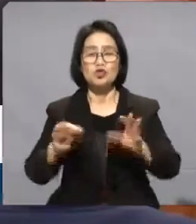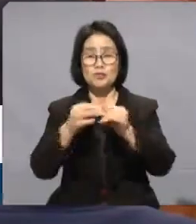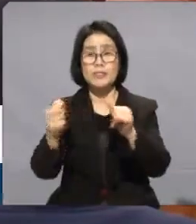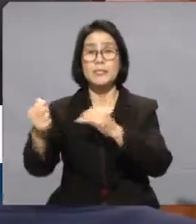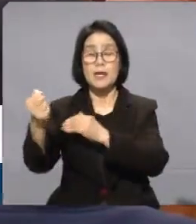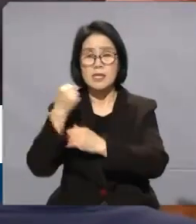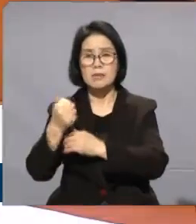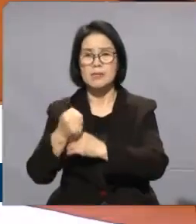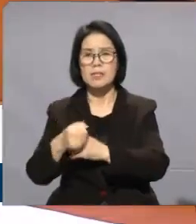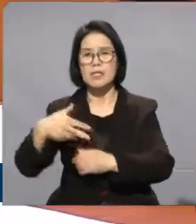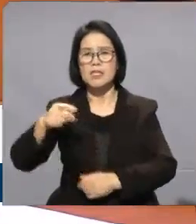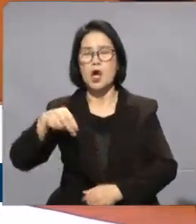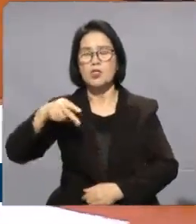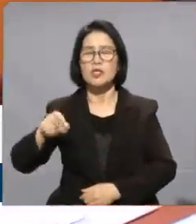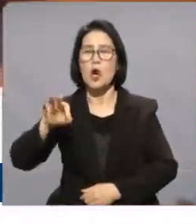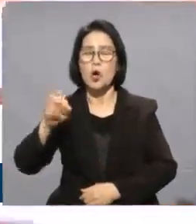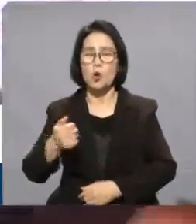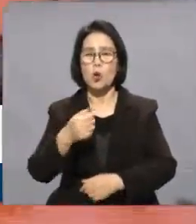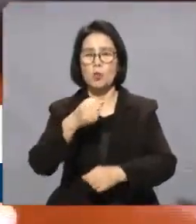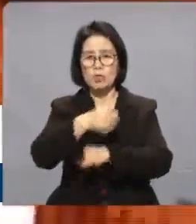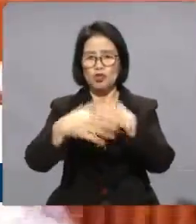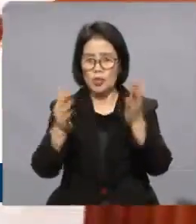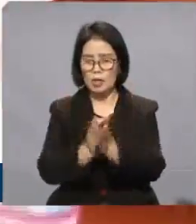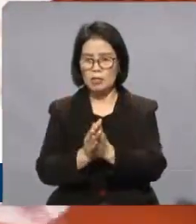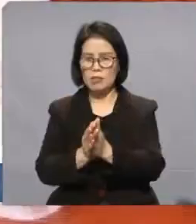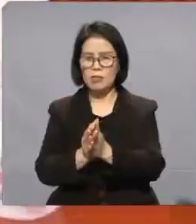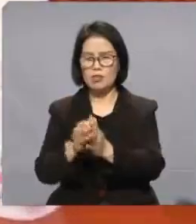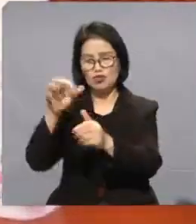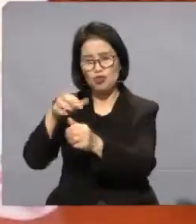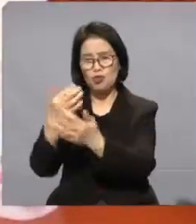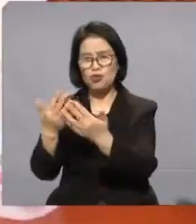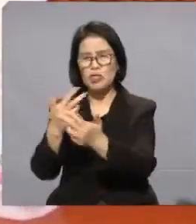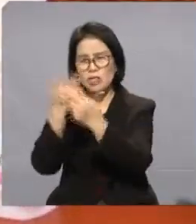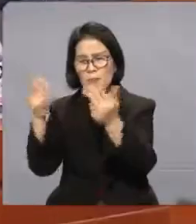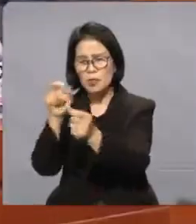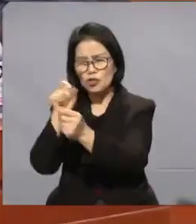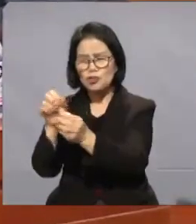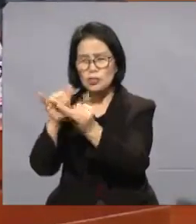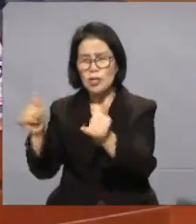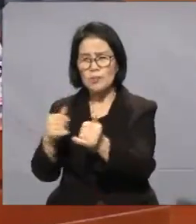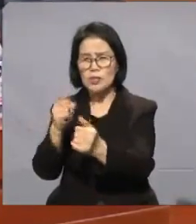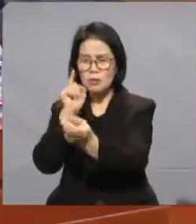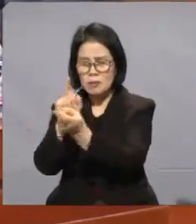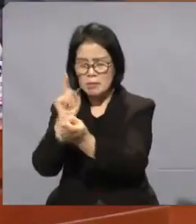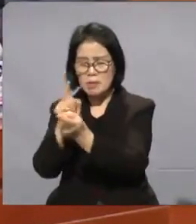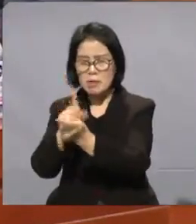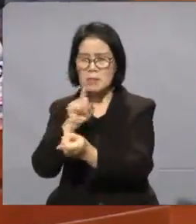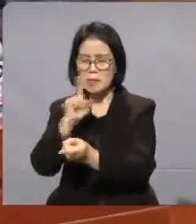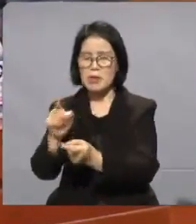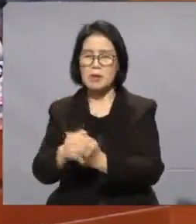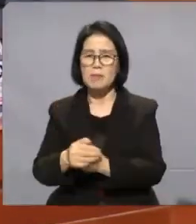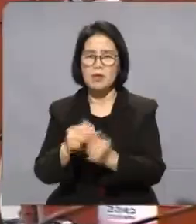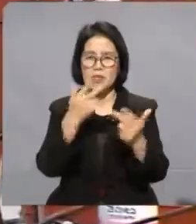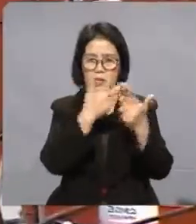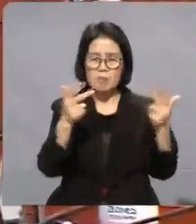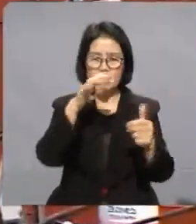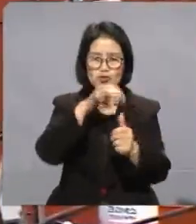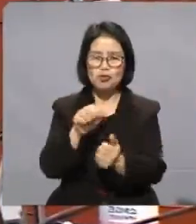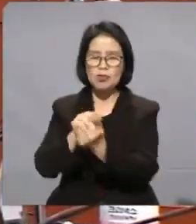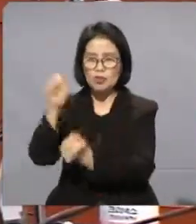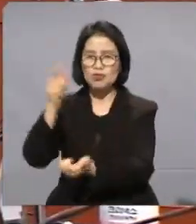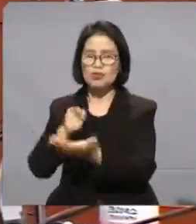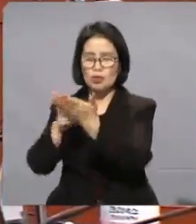국민의힘은 정성호 민주당 의원이 구속 중인 이재명 대표 측근들을 접견한 사실을 언급하며 이 대표 구속영장